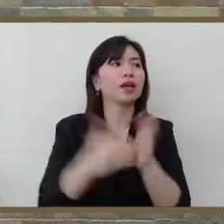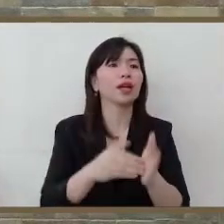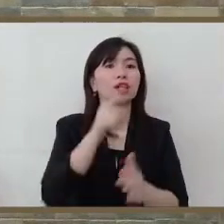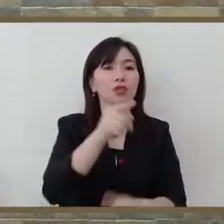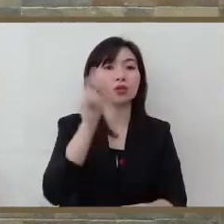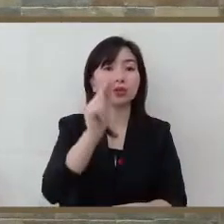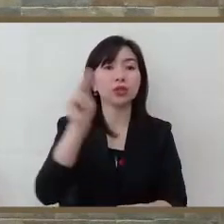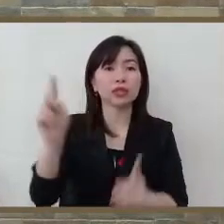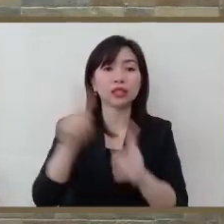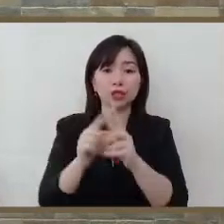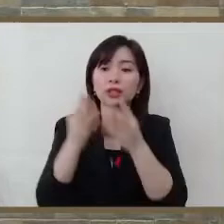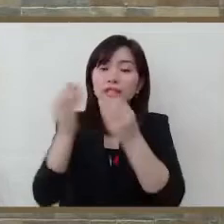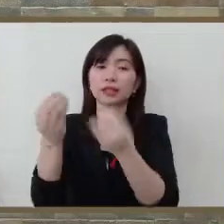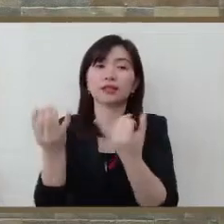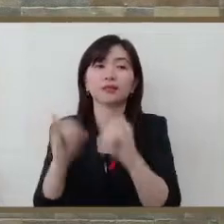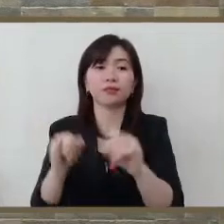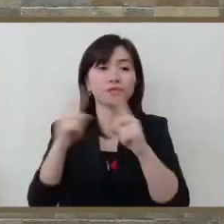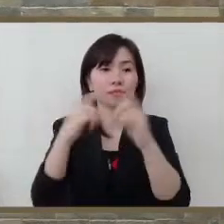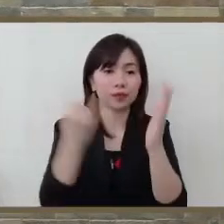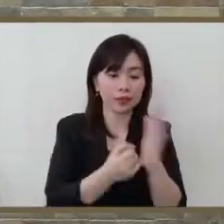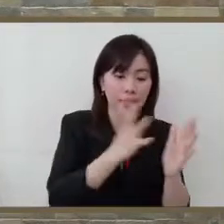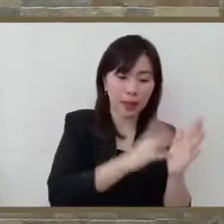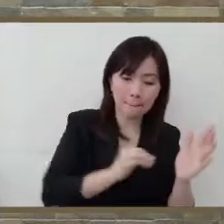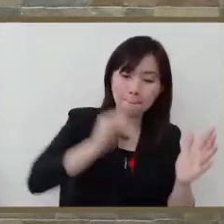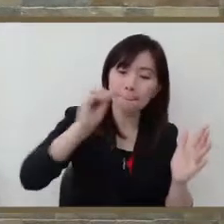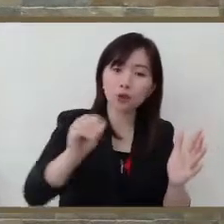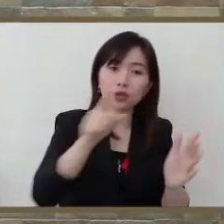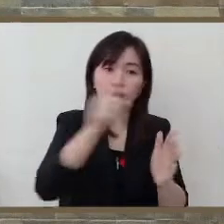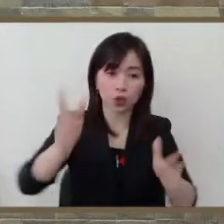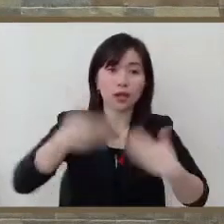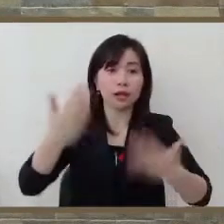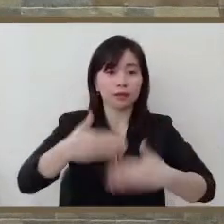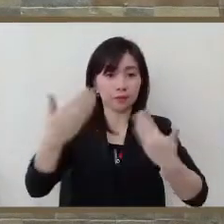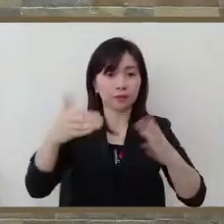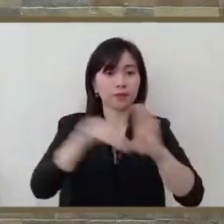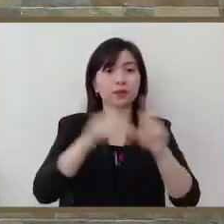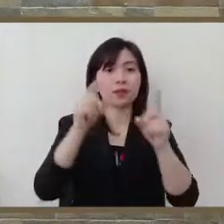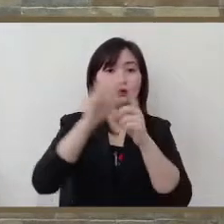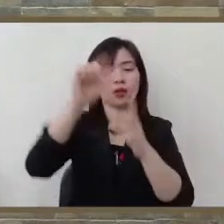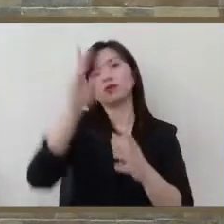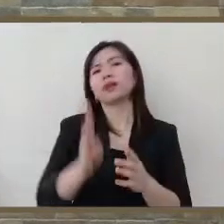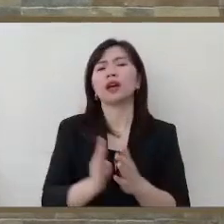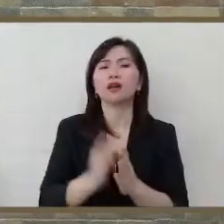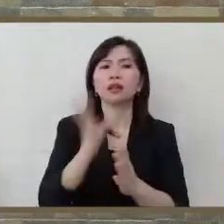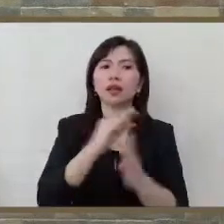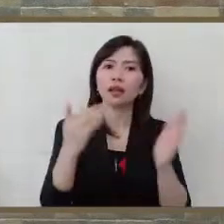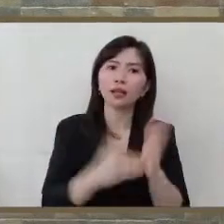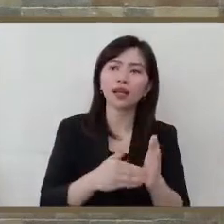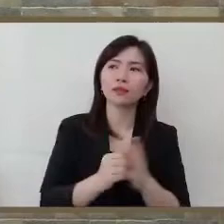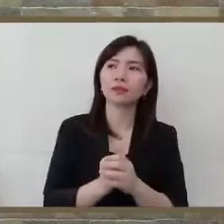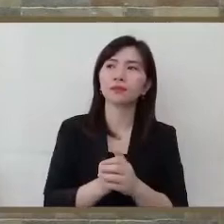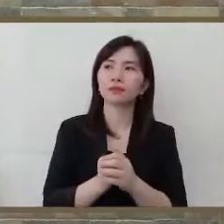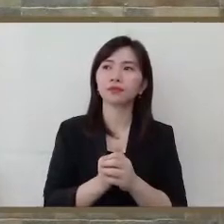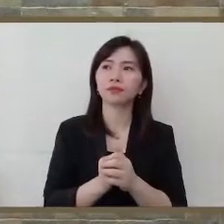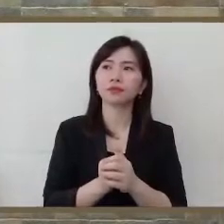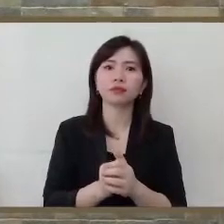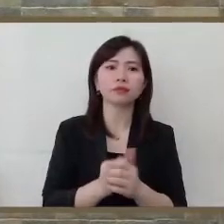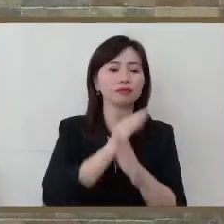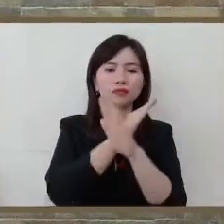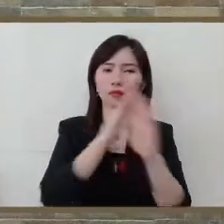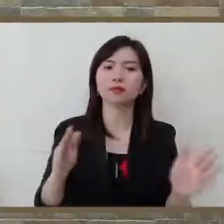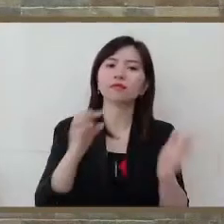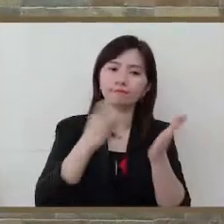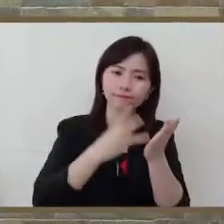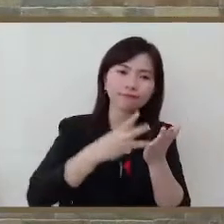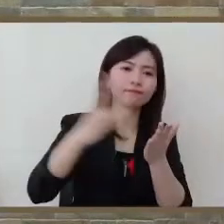mo. Ilagay mo ang kasiyahan mo sa salita ng Diyos sa buhay mo. And once you do that, don't